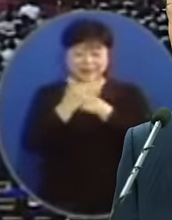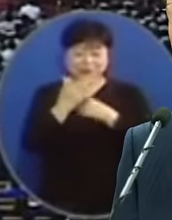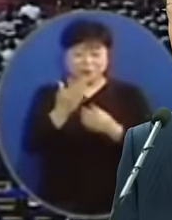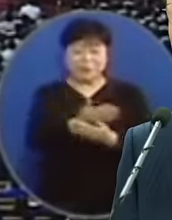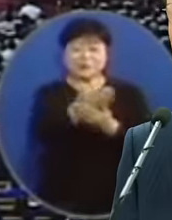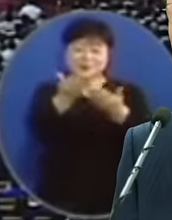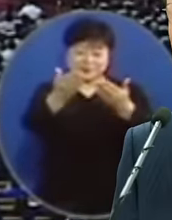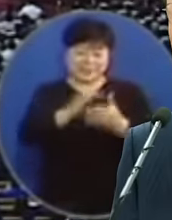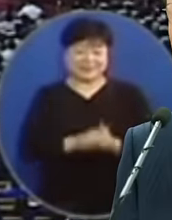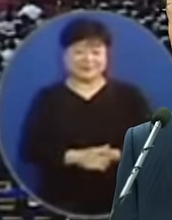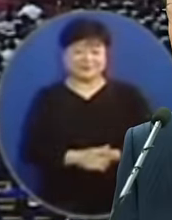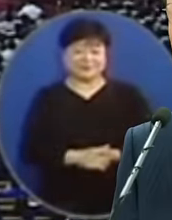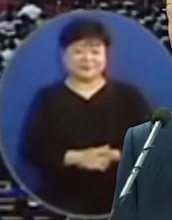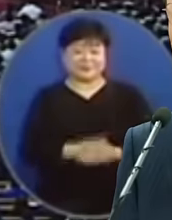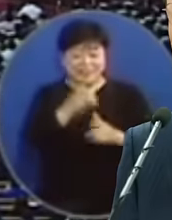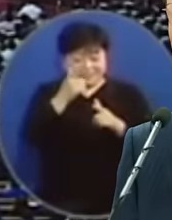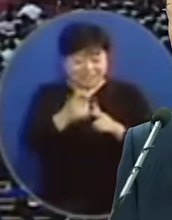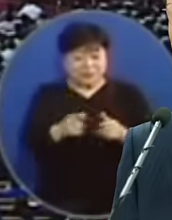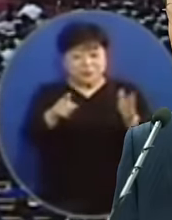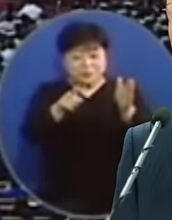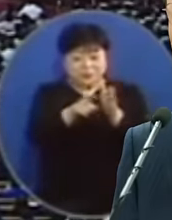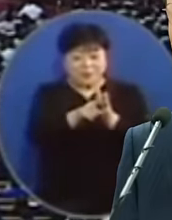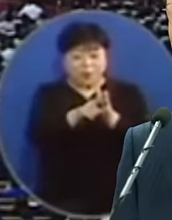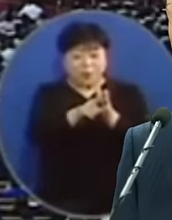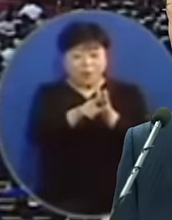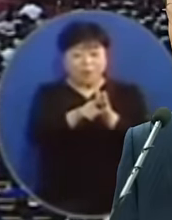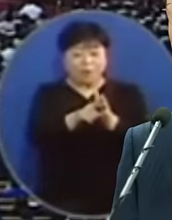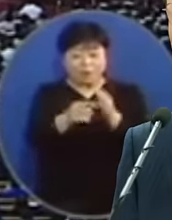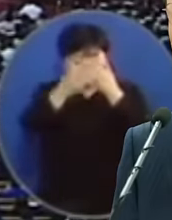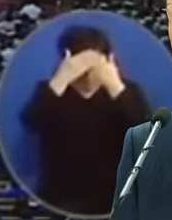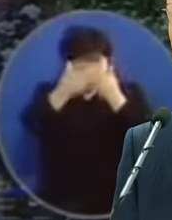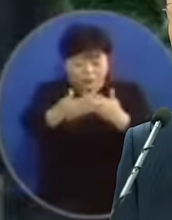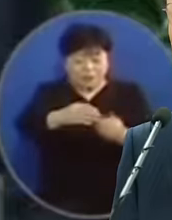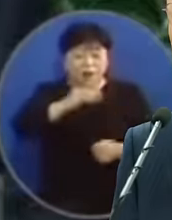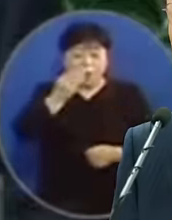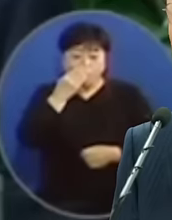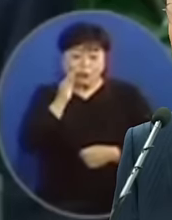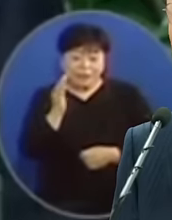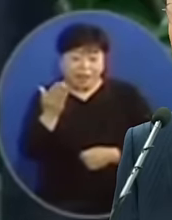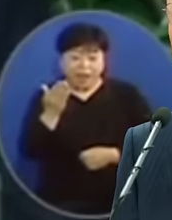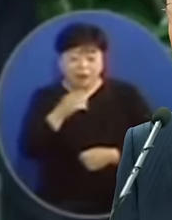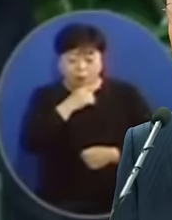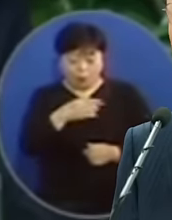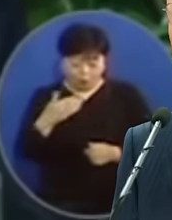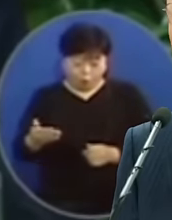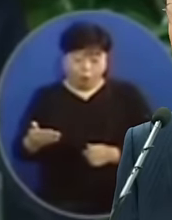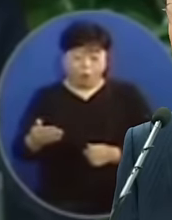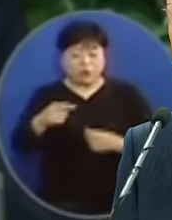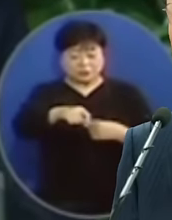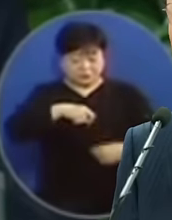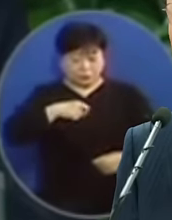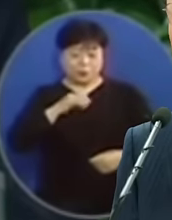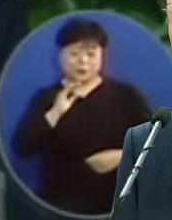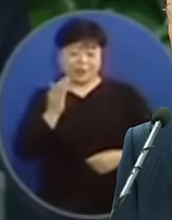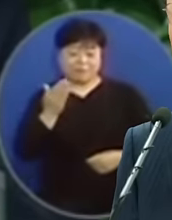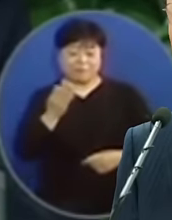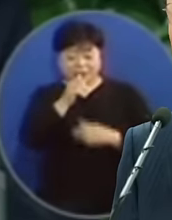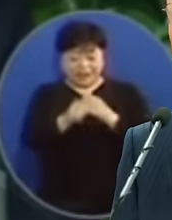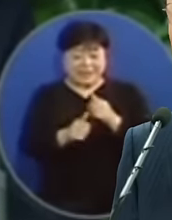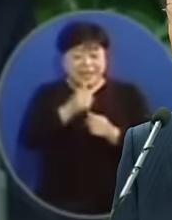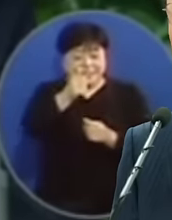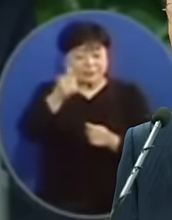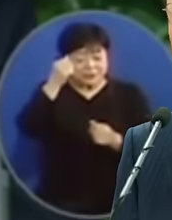베풀어 주시는 것입니다. 우리가 예수님을 믿음으로 값없이 거룩해지고 보혈로 의로워지고